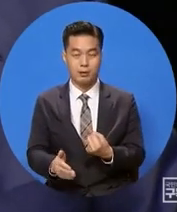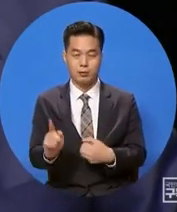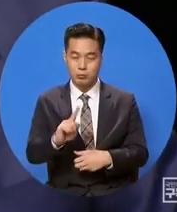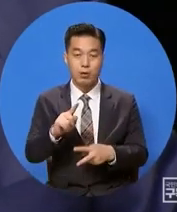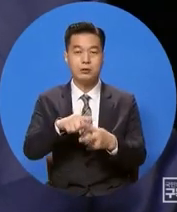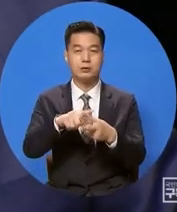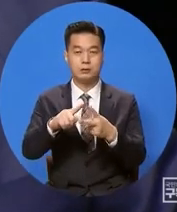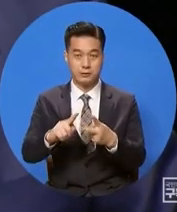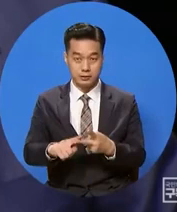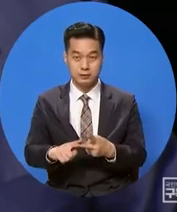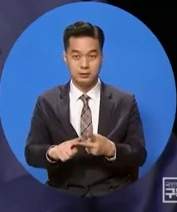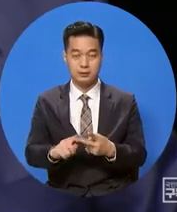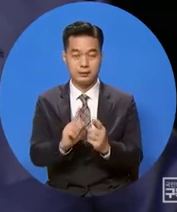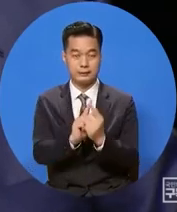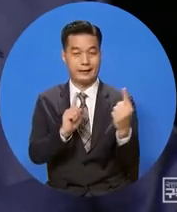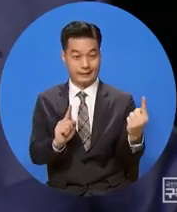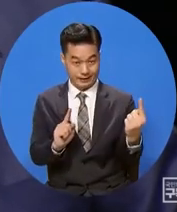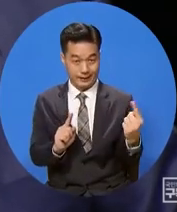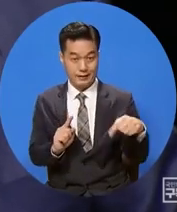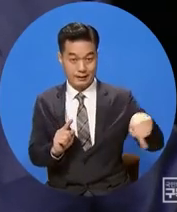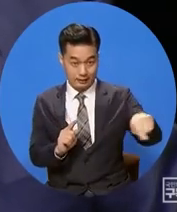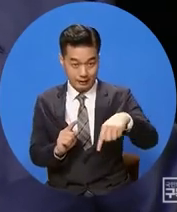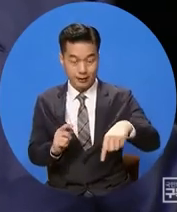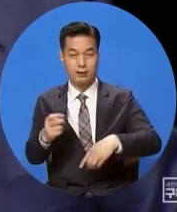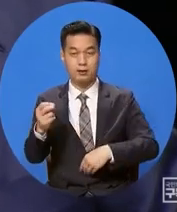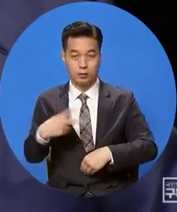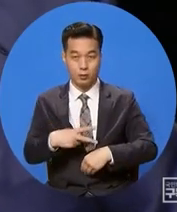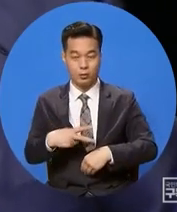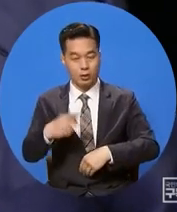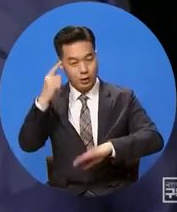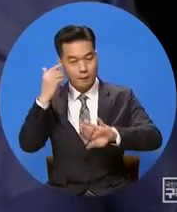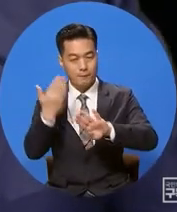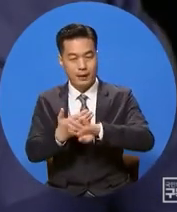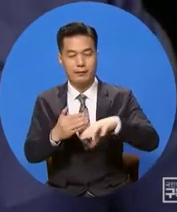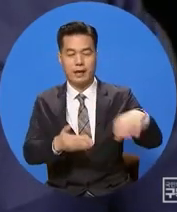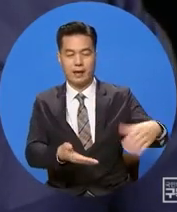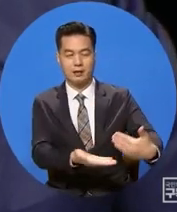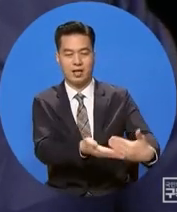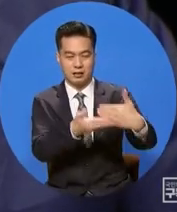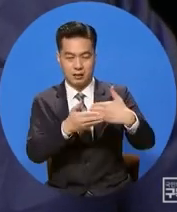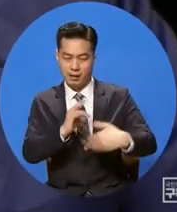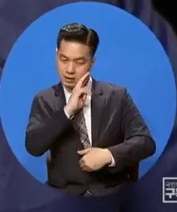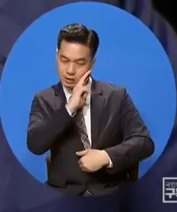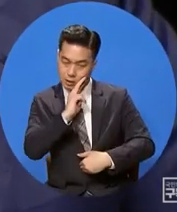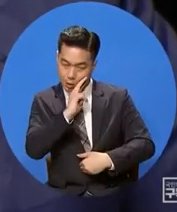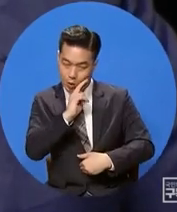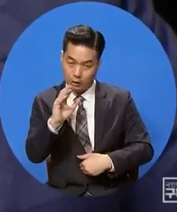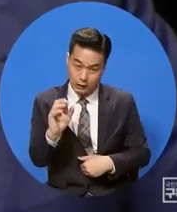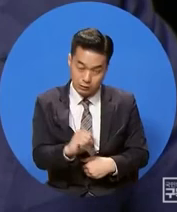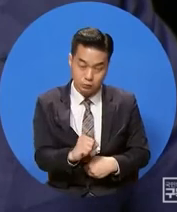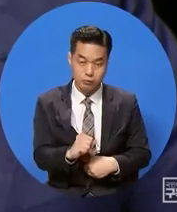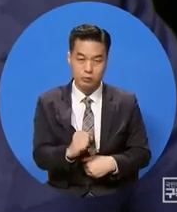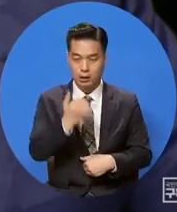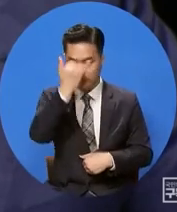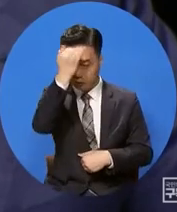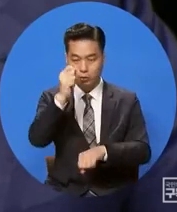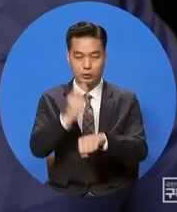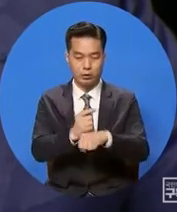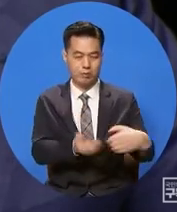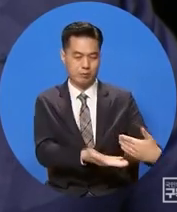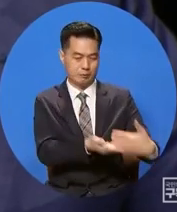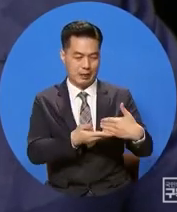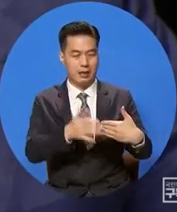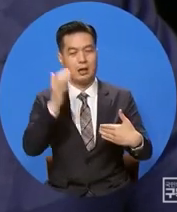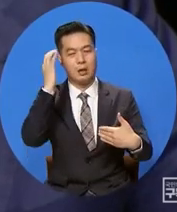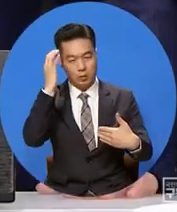뭐든지 네? 상대가 또는 반대 진영에서 제기하는 의혹을 갖고 도덕성 말씀을 하시면